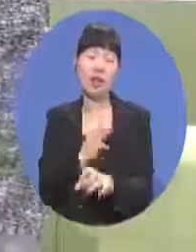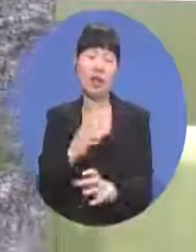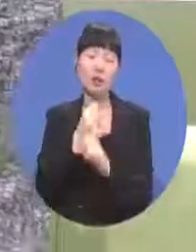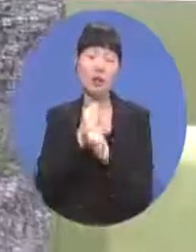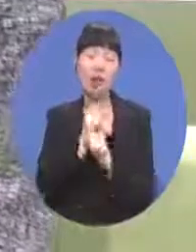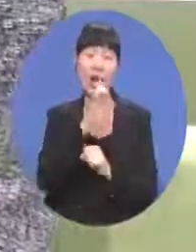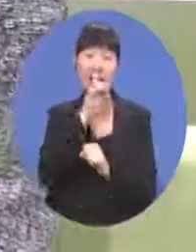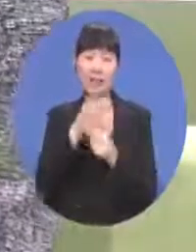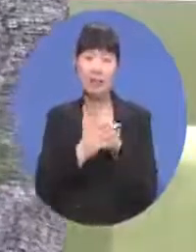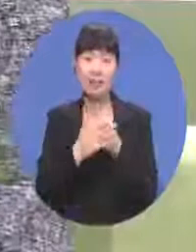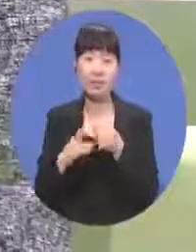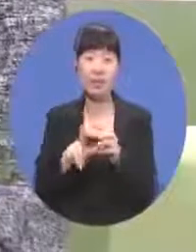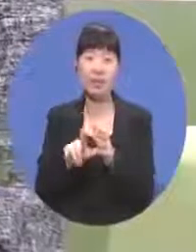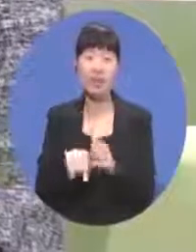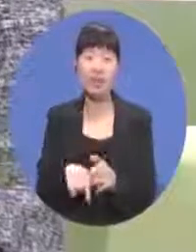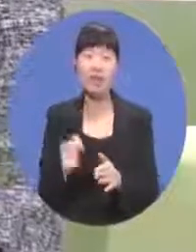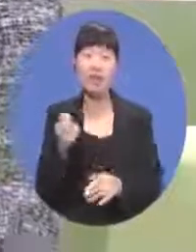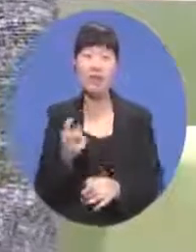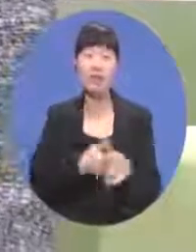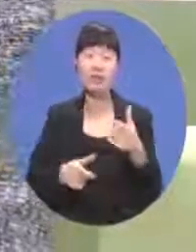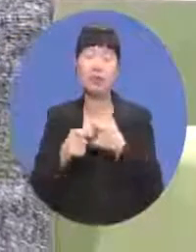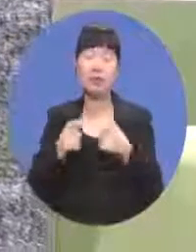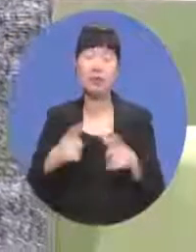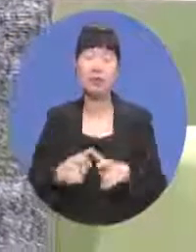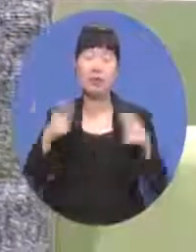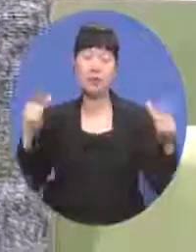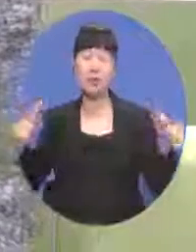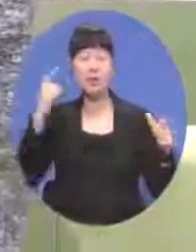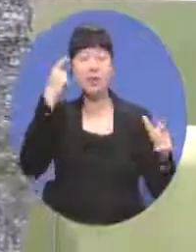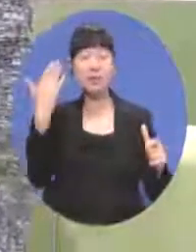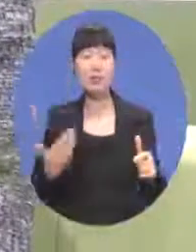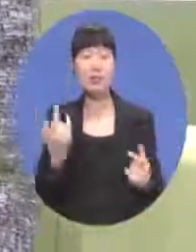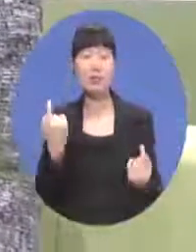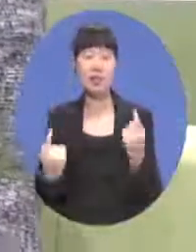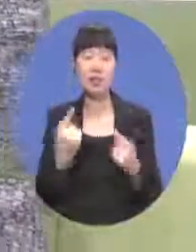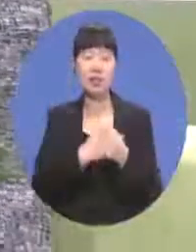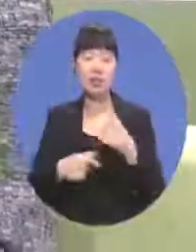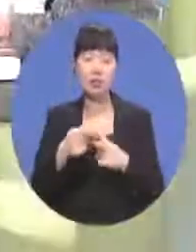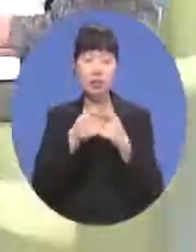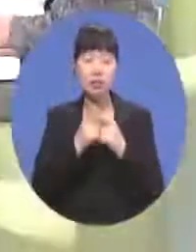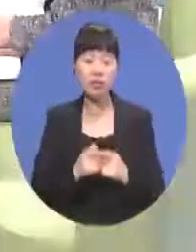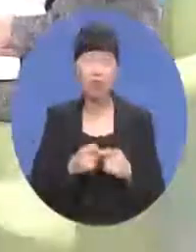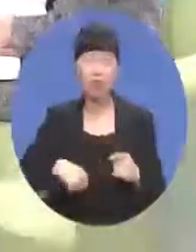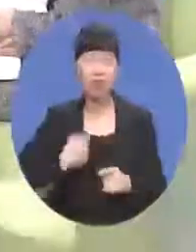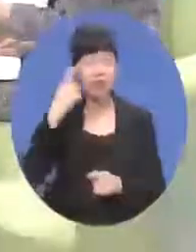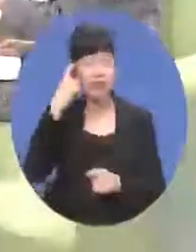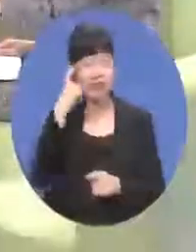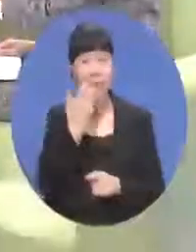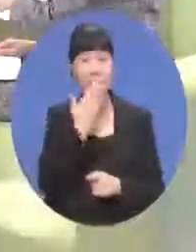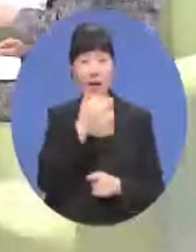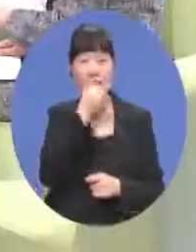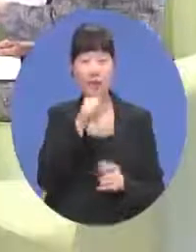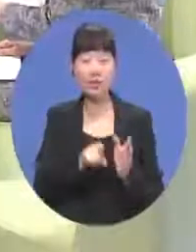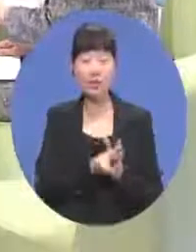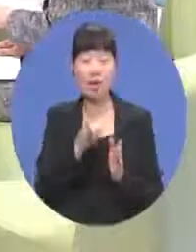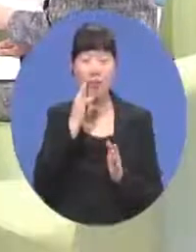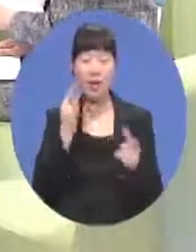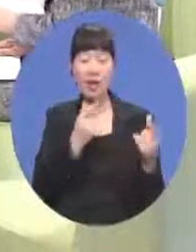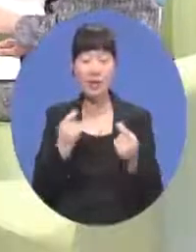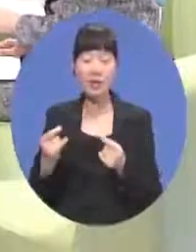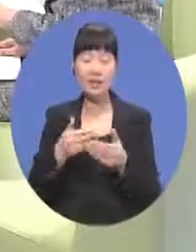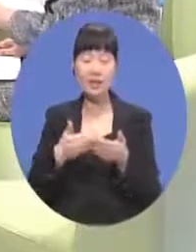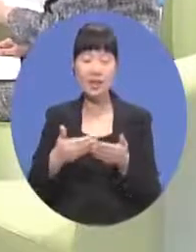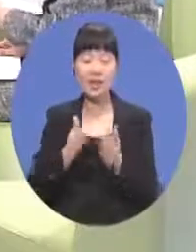되거든요. 그래서 그럴 경우에는 조금 더 포괄적인 질문보다는 좀 구체적으로 네. 아이가 생각나게끔 엄마가 같은